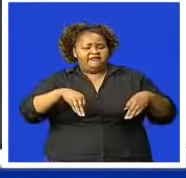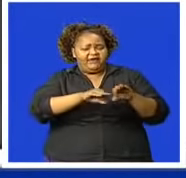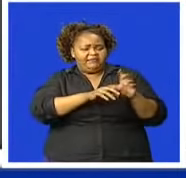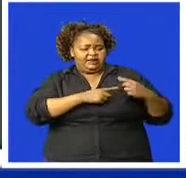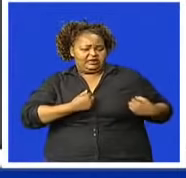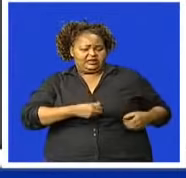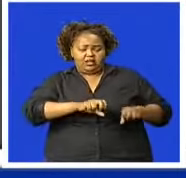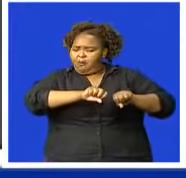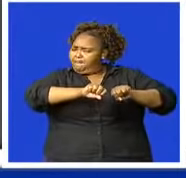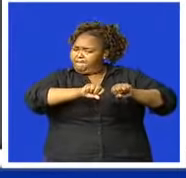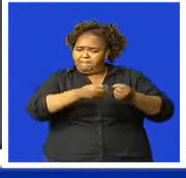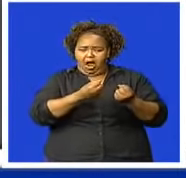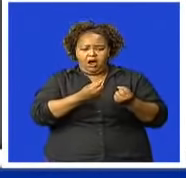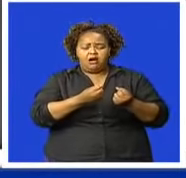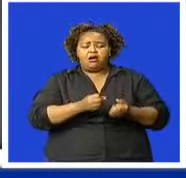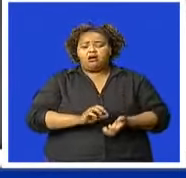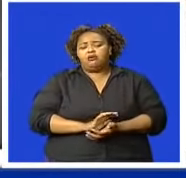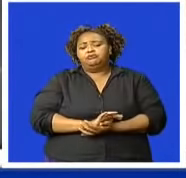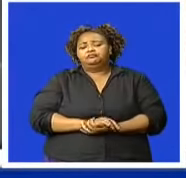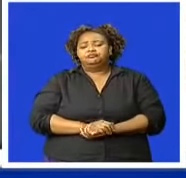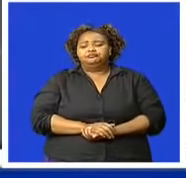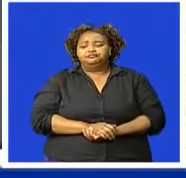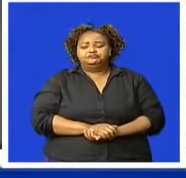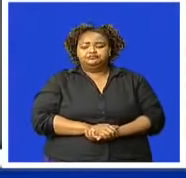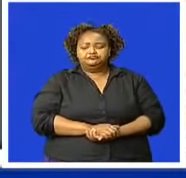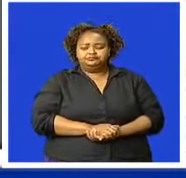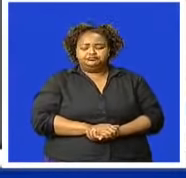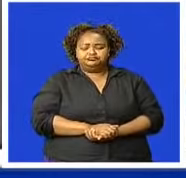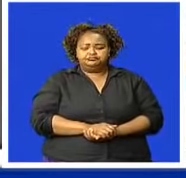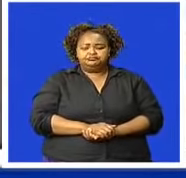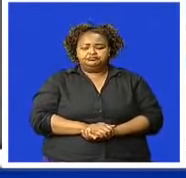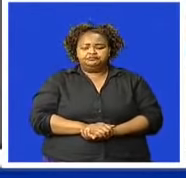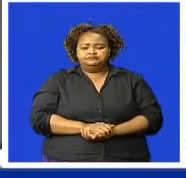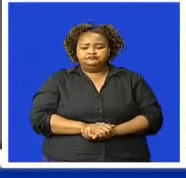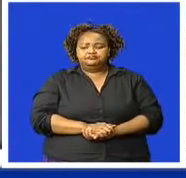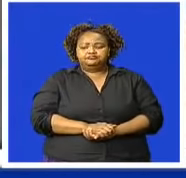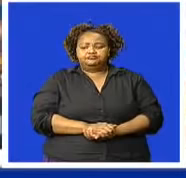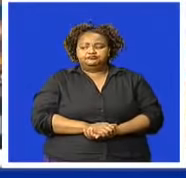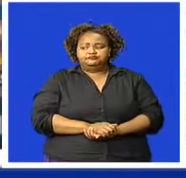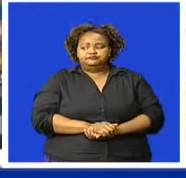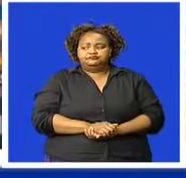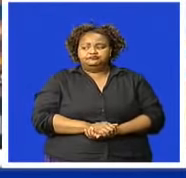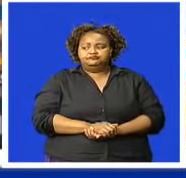ngalesehlakalo. Tindzabeni Eswatini TV kubika Themnkosi Mavimbela esigangeni.